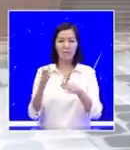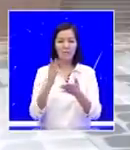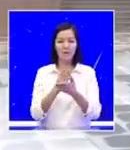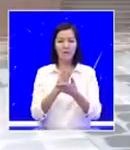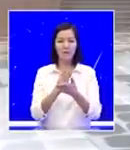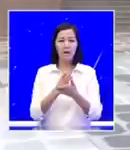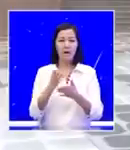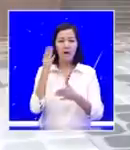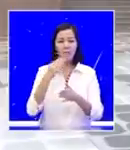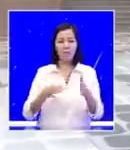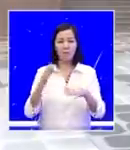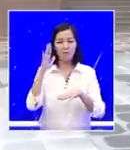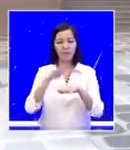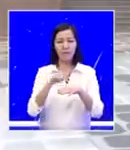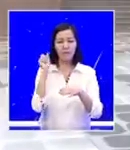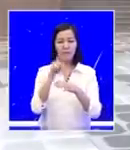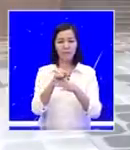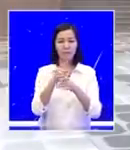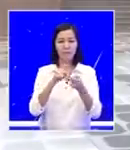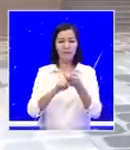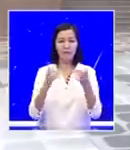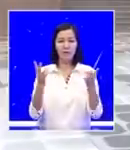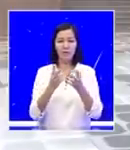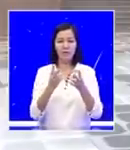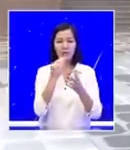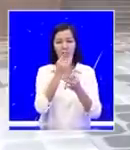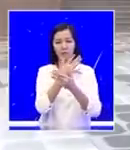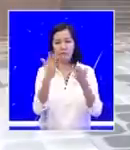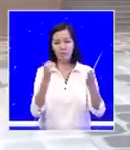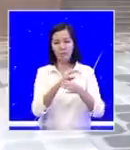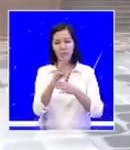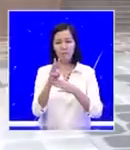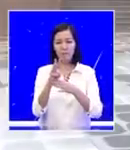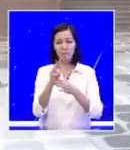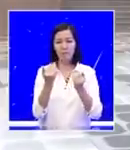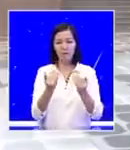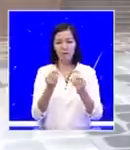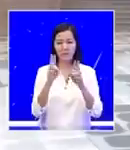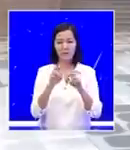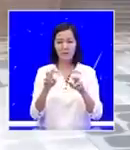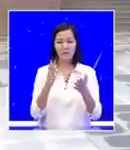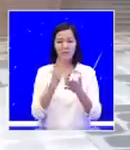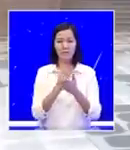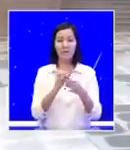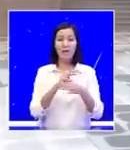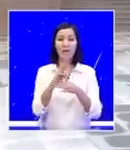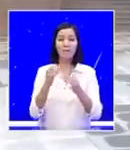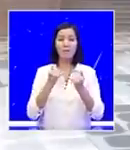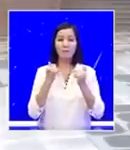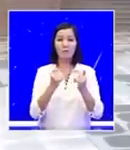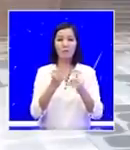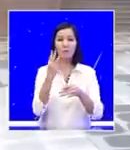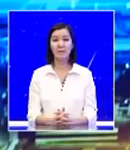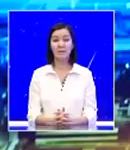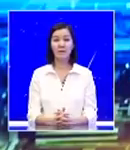тапсырмасына сәйкес, оларды да қажеттілігіне қарай азық-түлікпен қамтамасыз ету мәселесі қазір қарастырылды. Қамтамасыз ету үшін арнайы 3